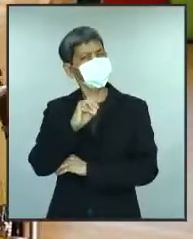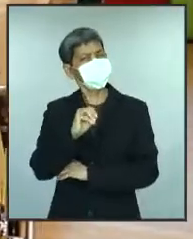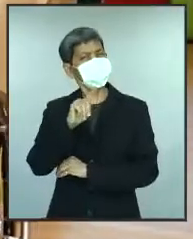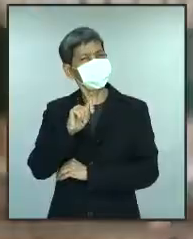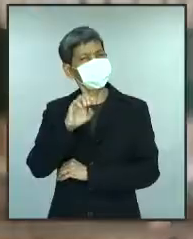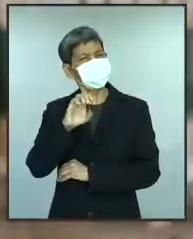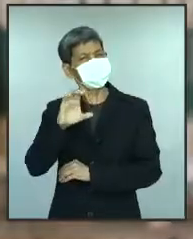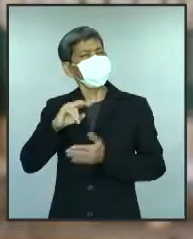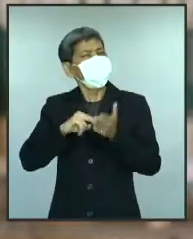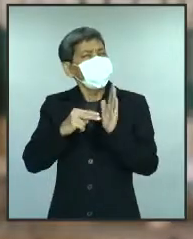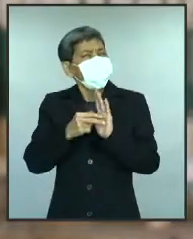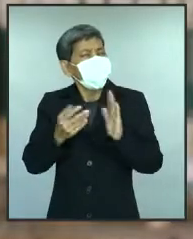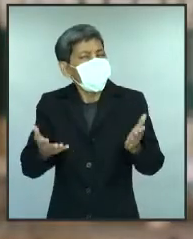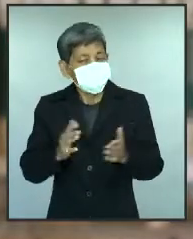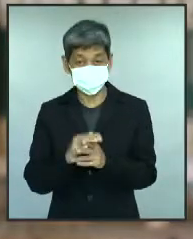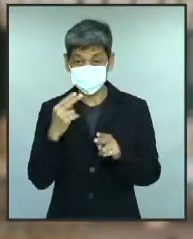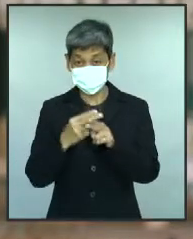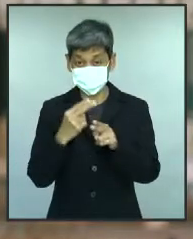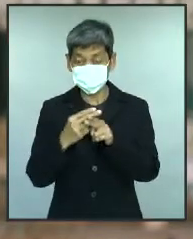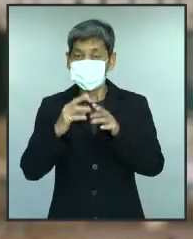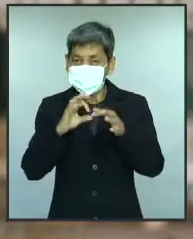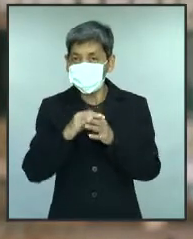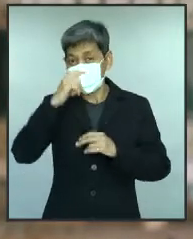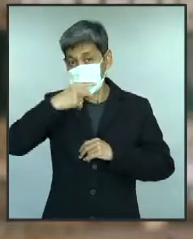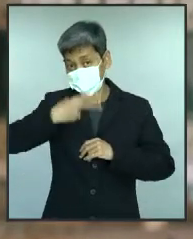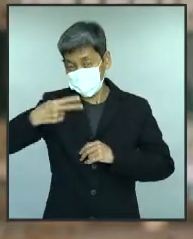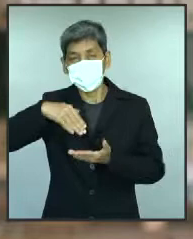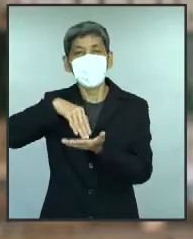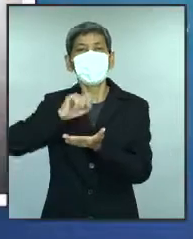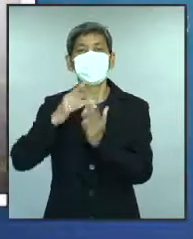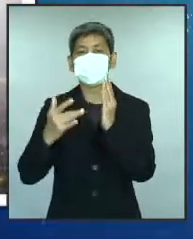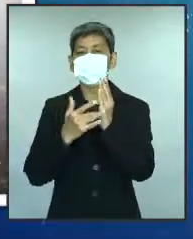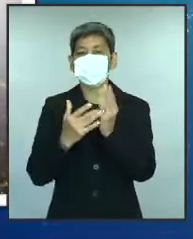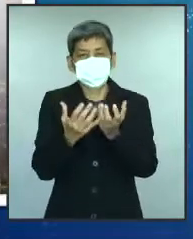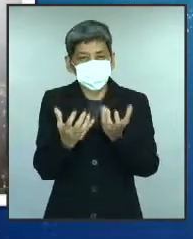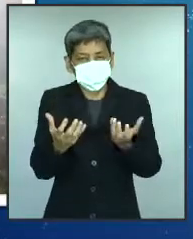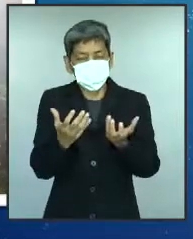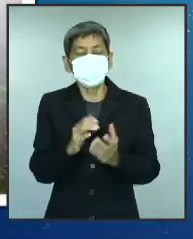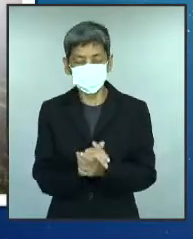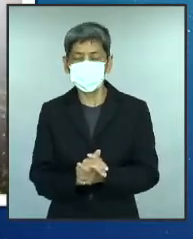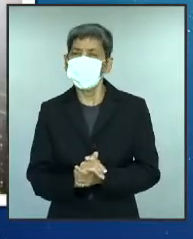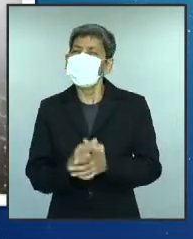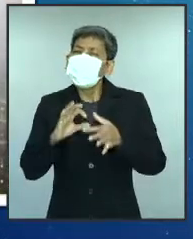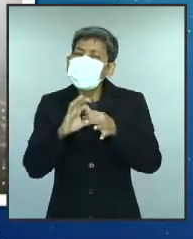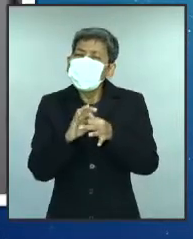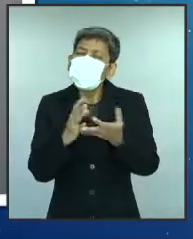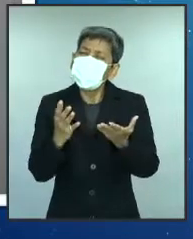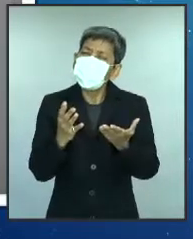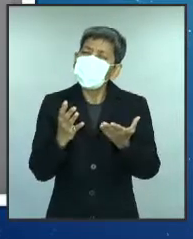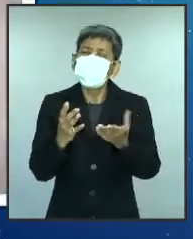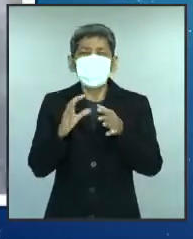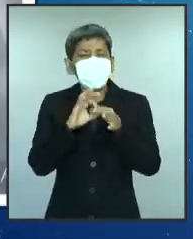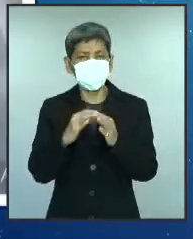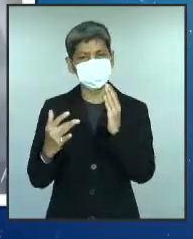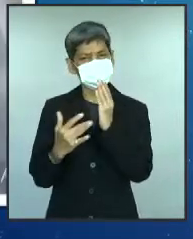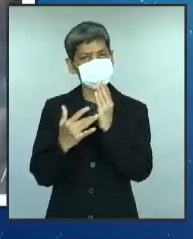ะไร M-Tech ก็คืออย่างชื่อที่บอกเป็นภาษาไทยนะครับศูนย์เทคโนโลยีโลหะและวัสดุนะครับก็จริงๆเป็นเ